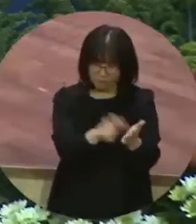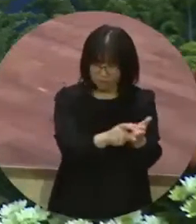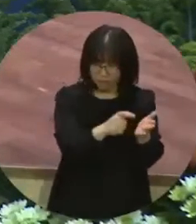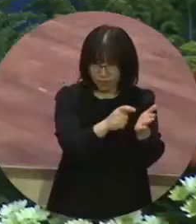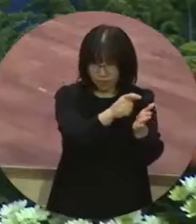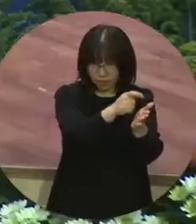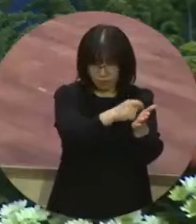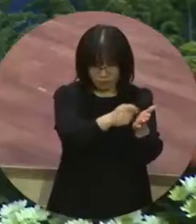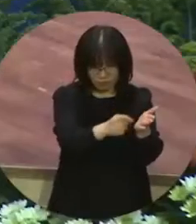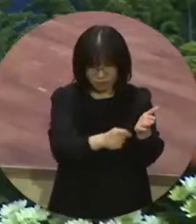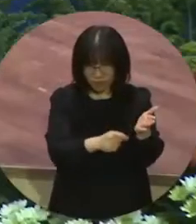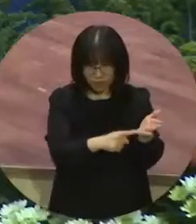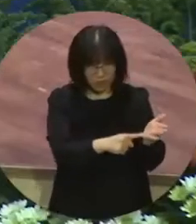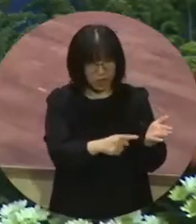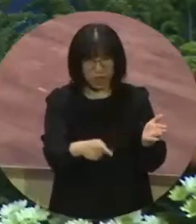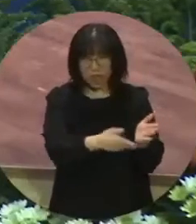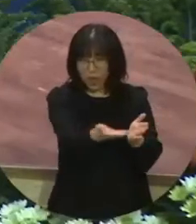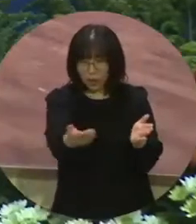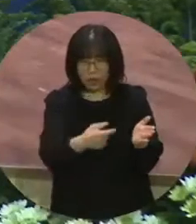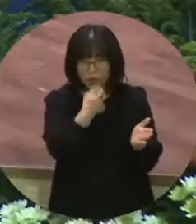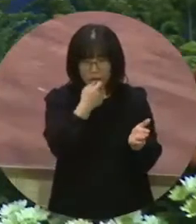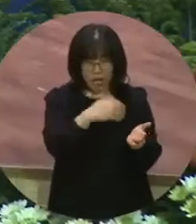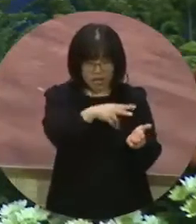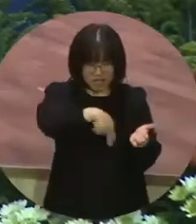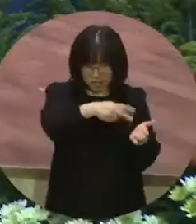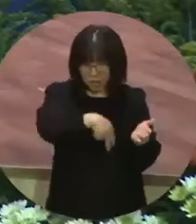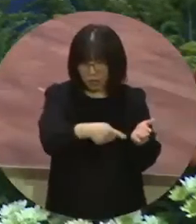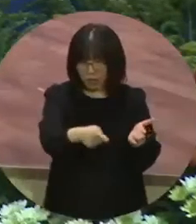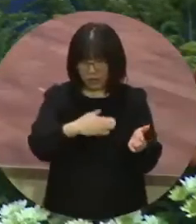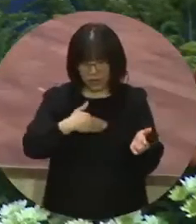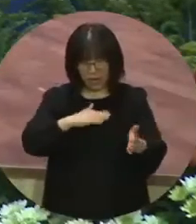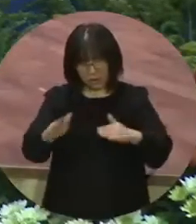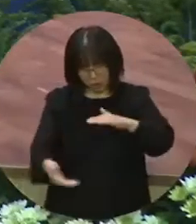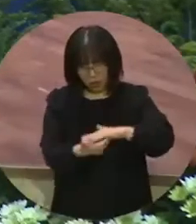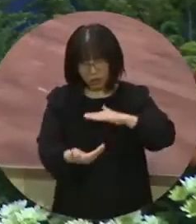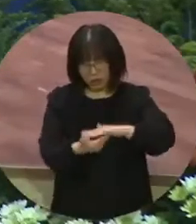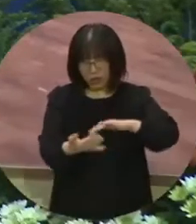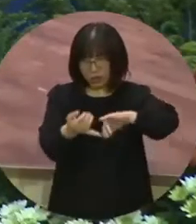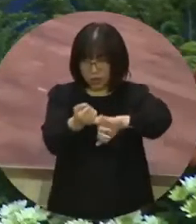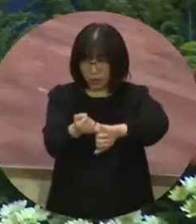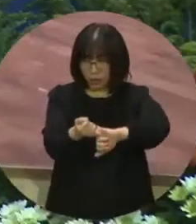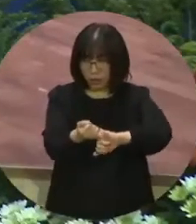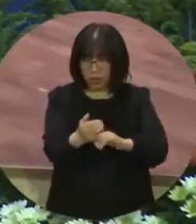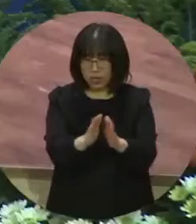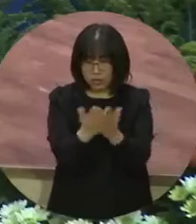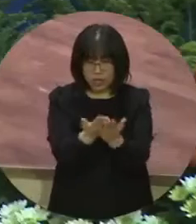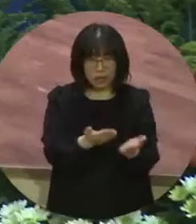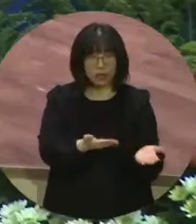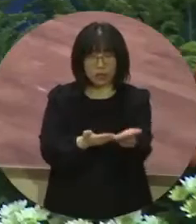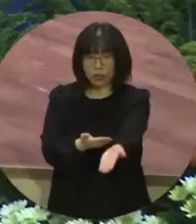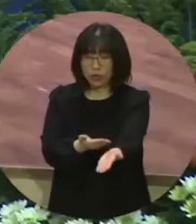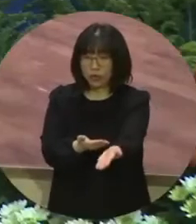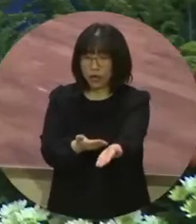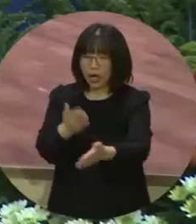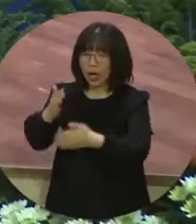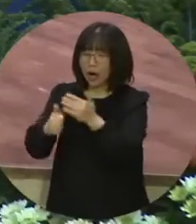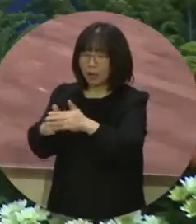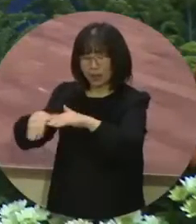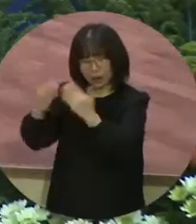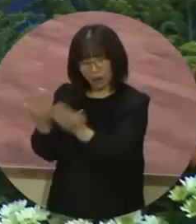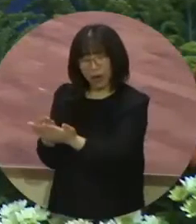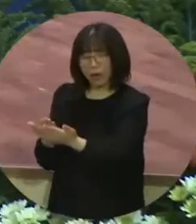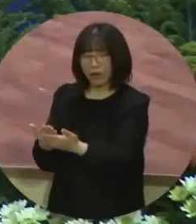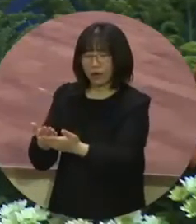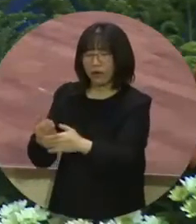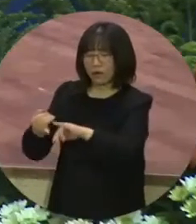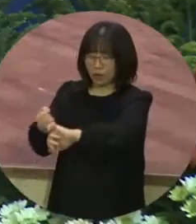말씀을 잡고 다니, 읽으라고, 가지고 다니라고, 내가 성취한다고, 일주일이라도 빨리면 성취한다 해놓고 안 지키는 분이